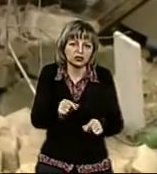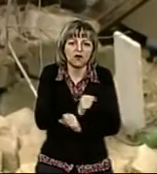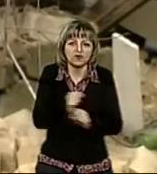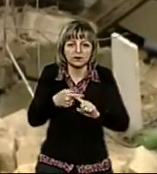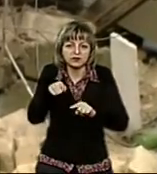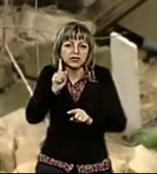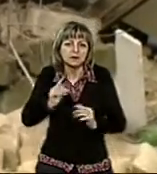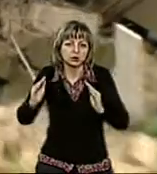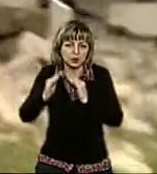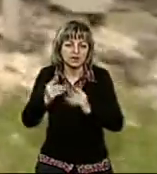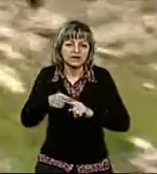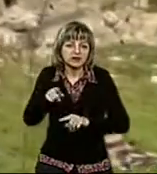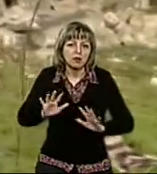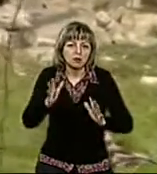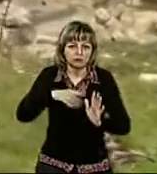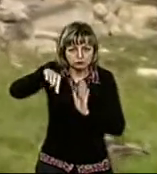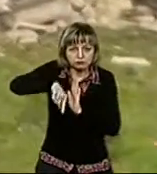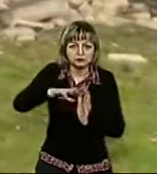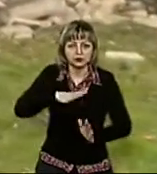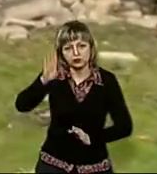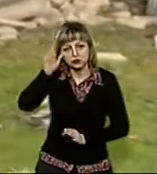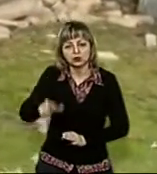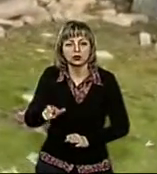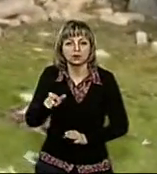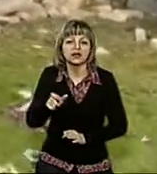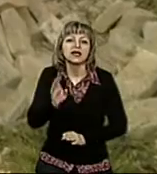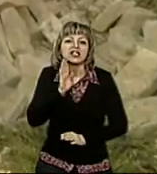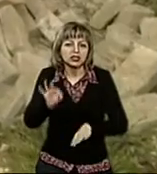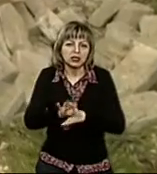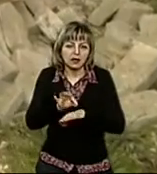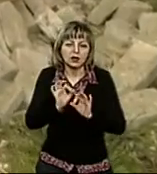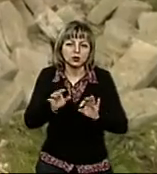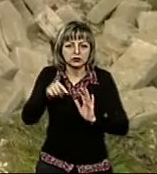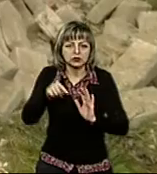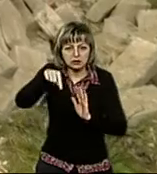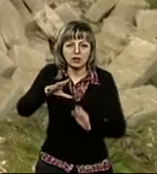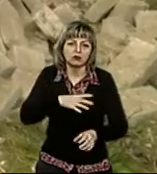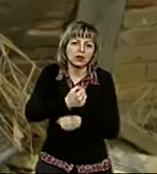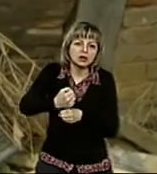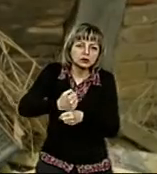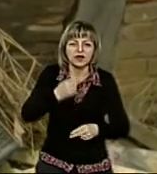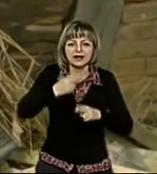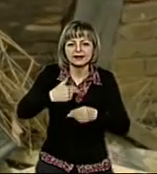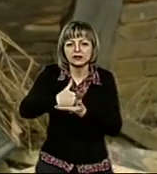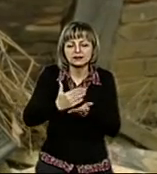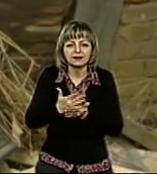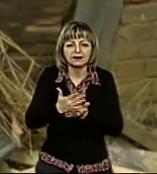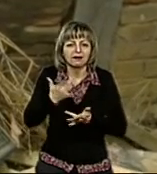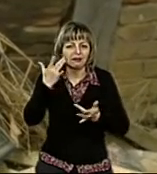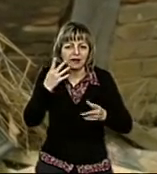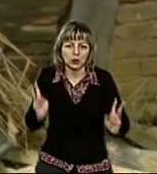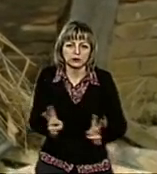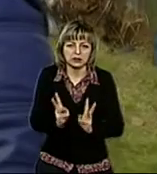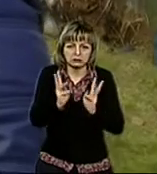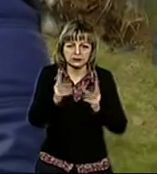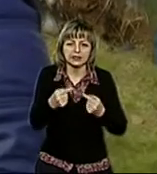у цій підсобній будівлі. В цей момент там був чоловік Тетяни Смолярчук. Жінка каже, у хліві зберігали консервацію, інструменти і легкозаймисті